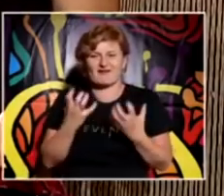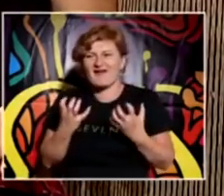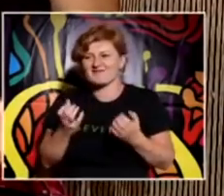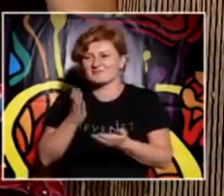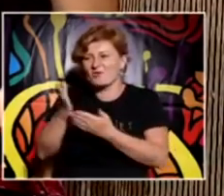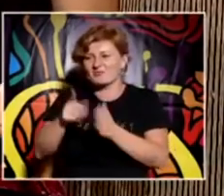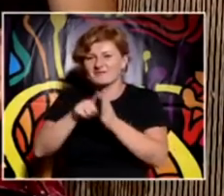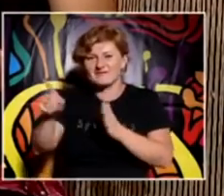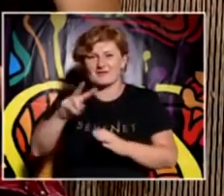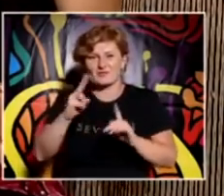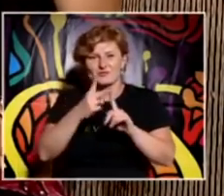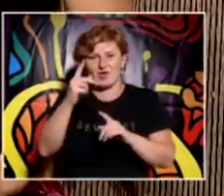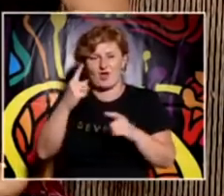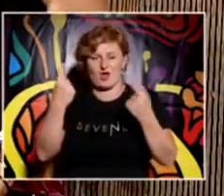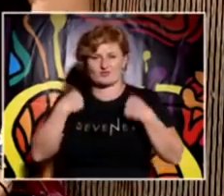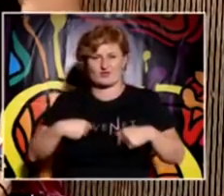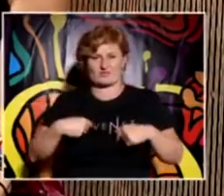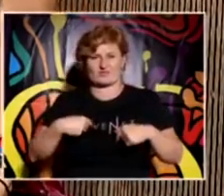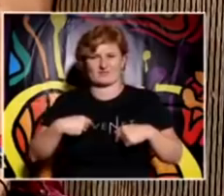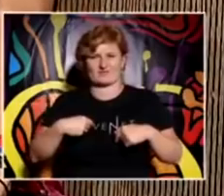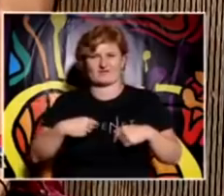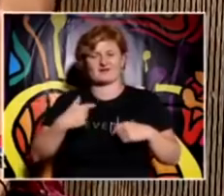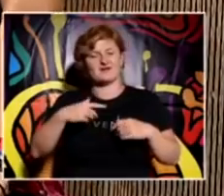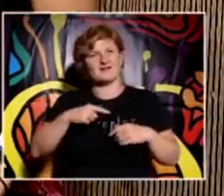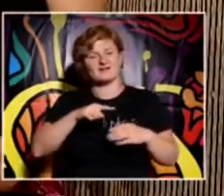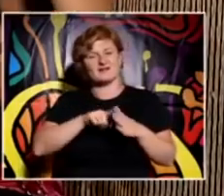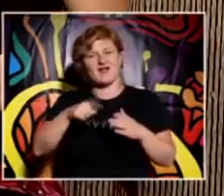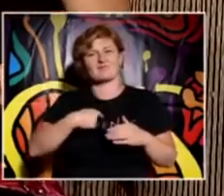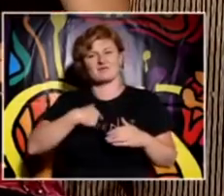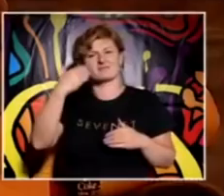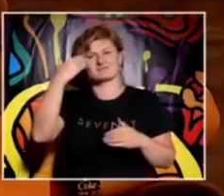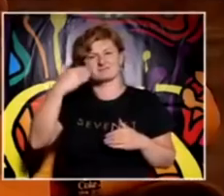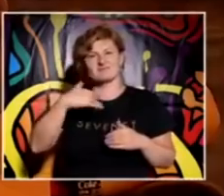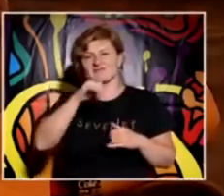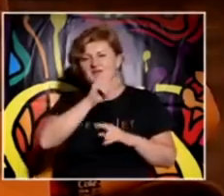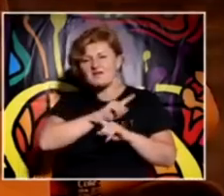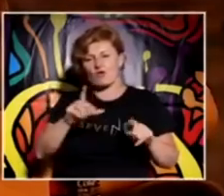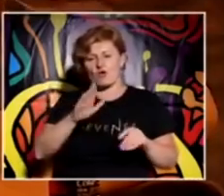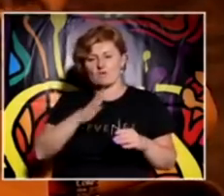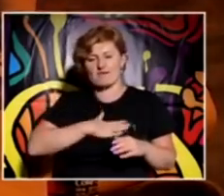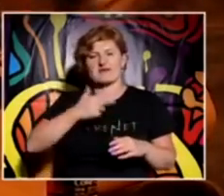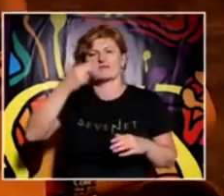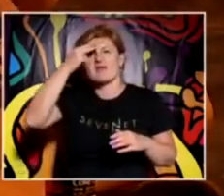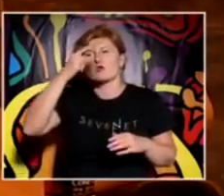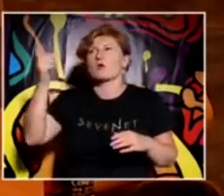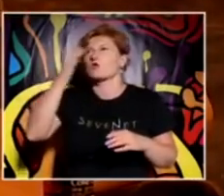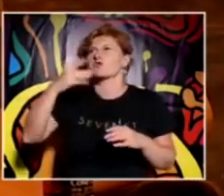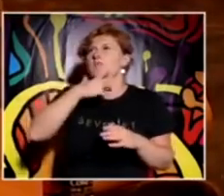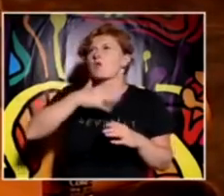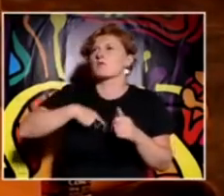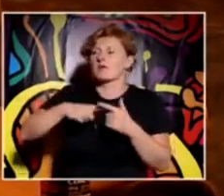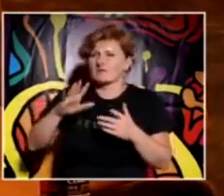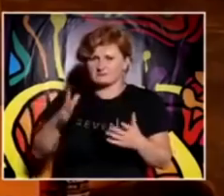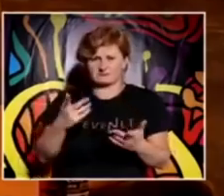bardzo fajne i uczące takie, że nie można też sobie takimi stereotypami myśleć, bo one gdzieś po prostu w człowieku każdym są, ale warto podróżować,